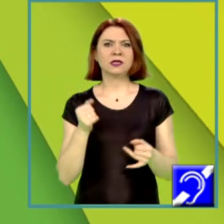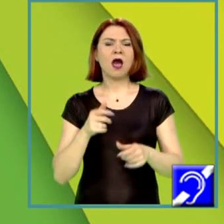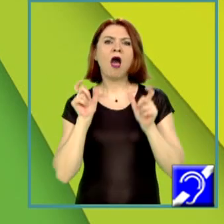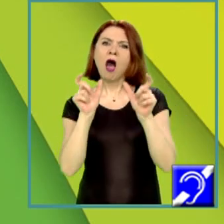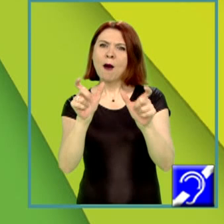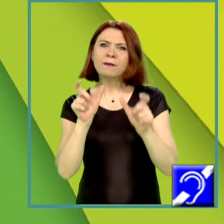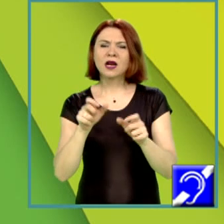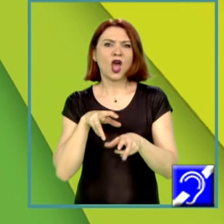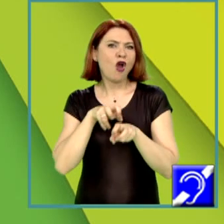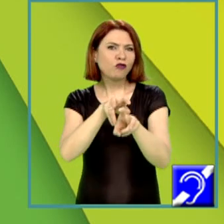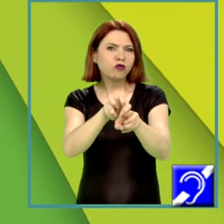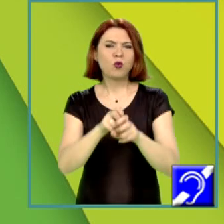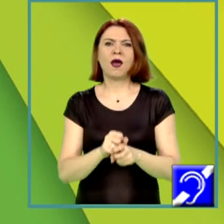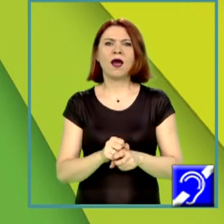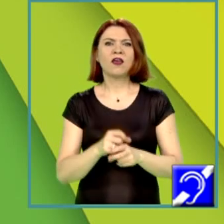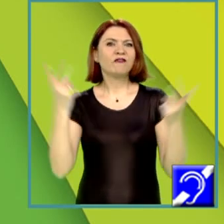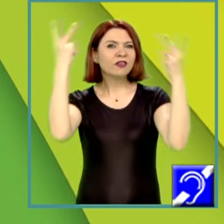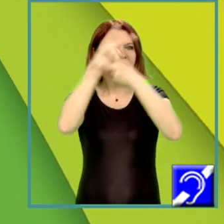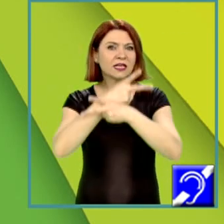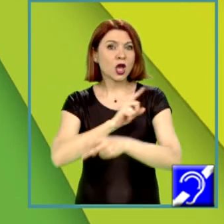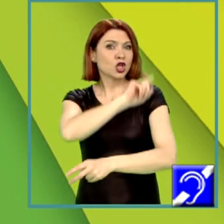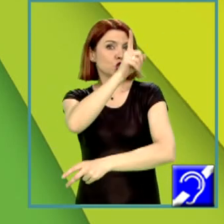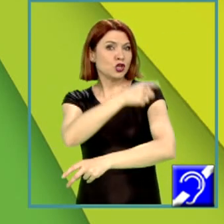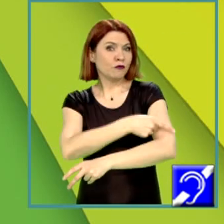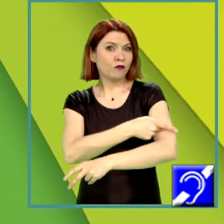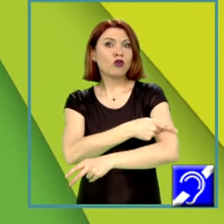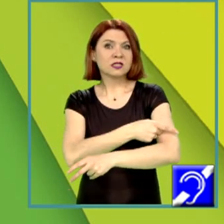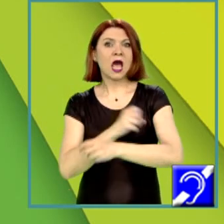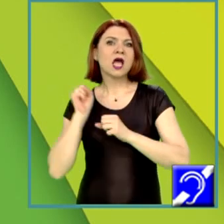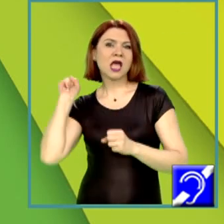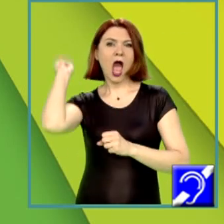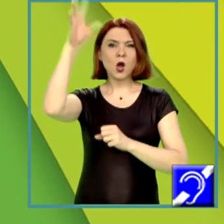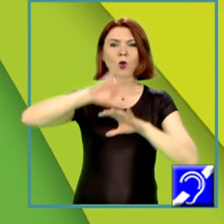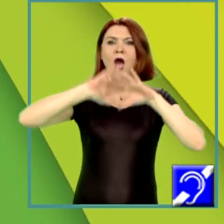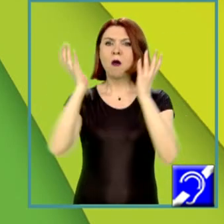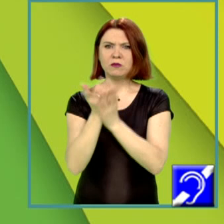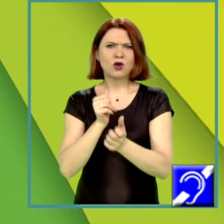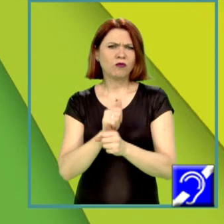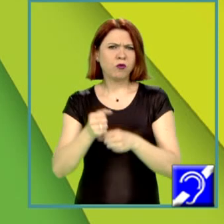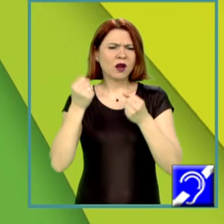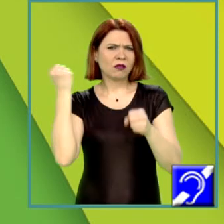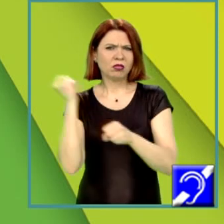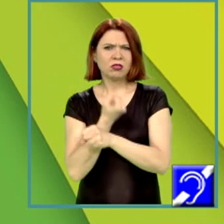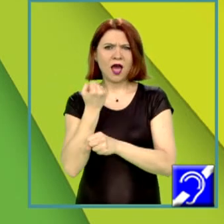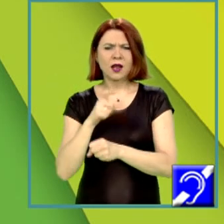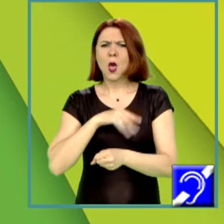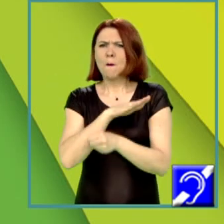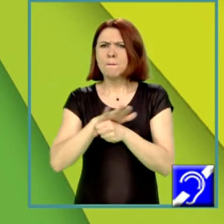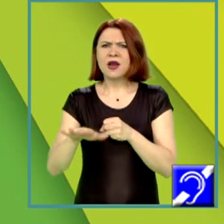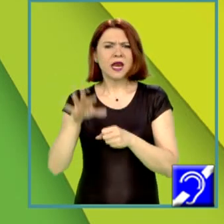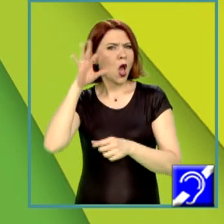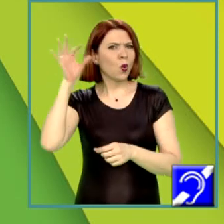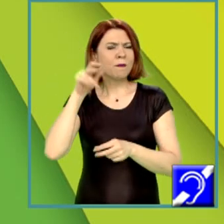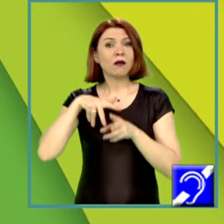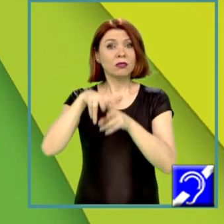de apărare fugă agilitatea și forța de a bate și de a arunca mingea care era foarte tare fiind plină cu păr de